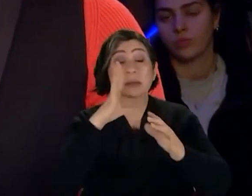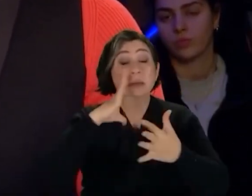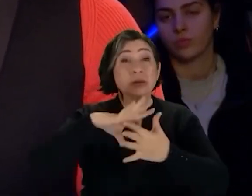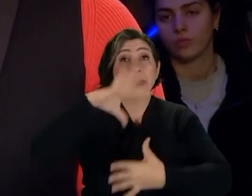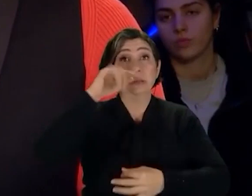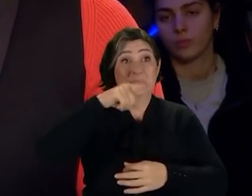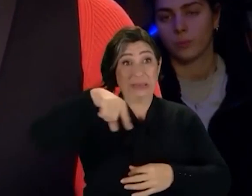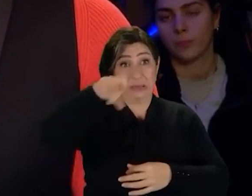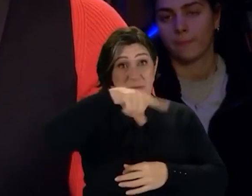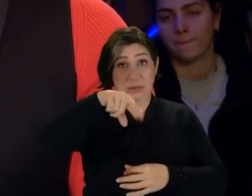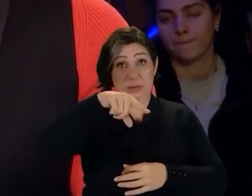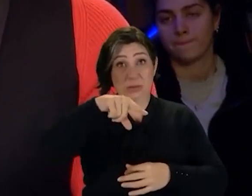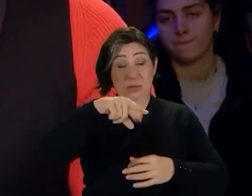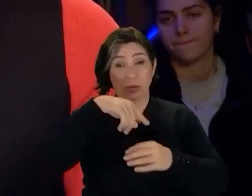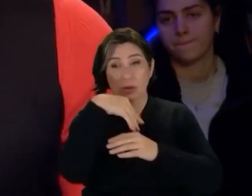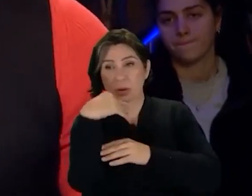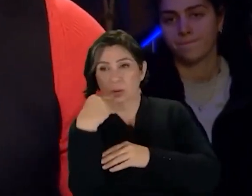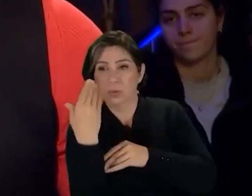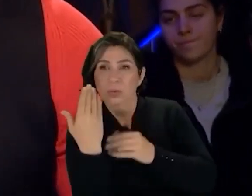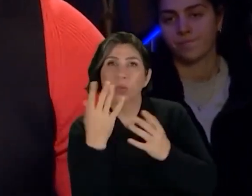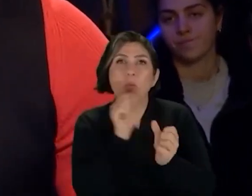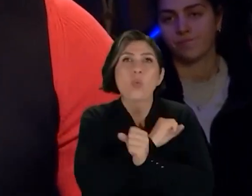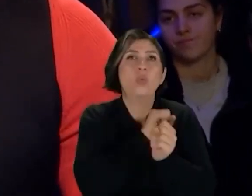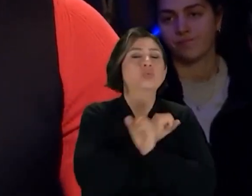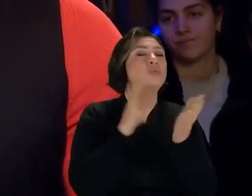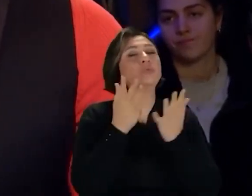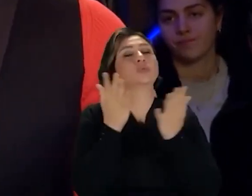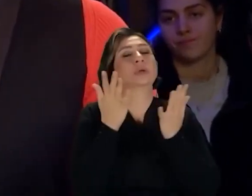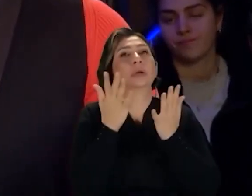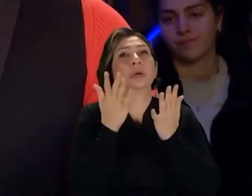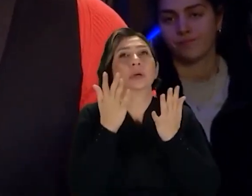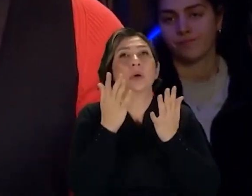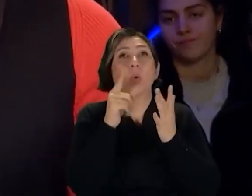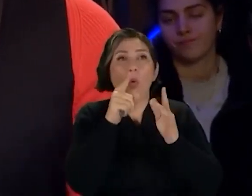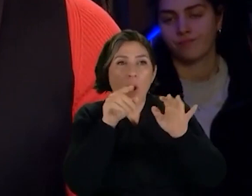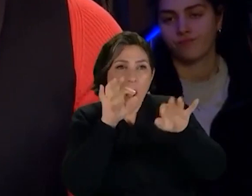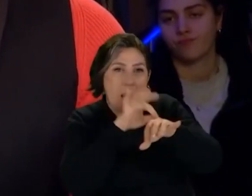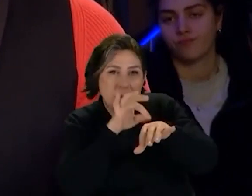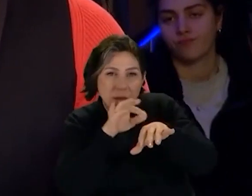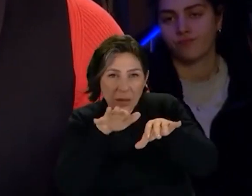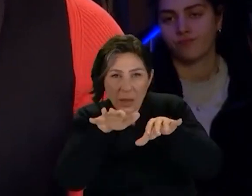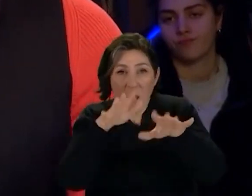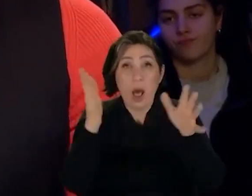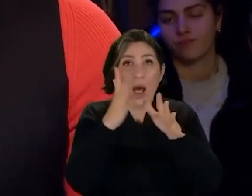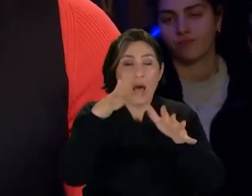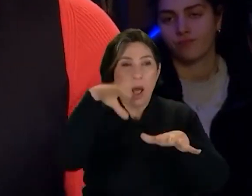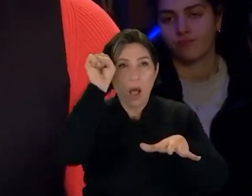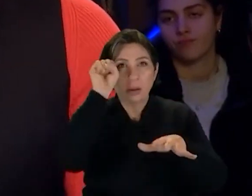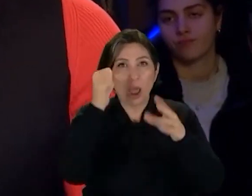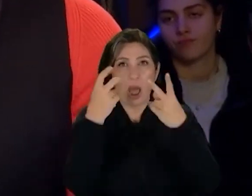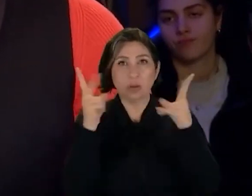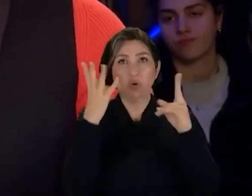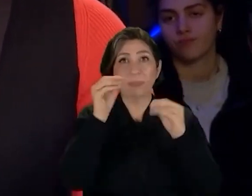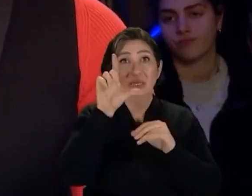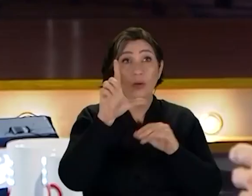insanların Eee düştükleri pozisyon korkunç ve o pozisyonun içerisinde hala algıların açık